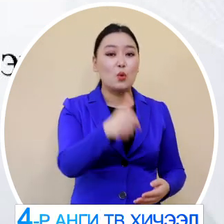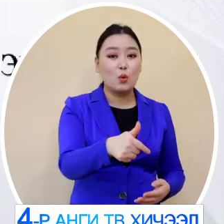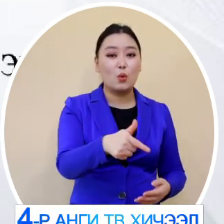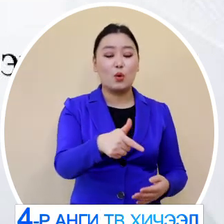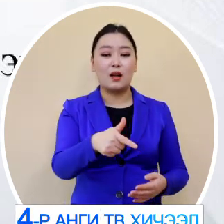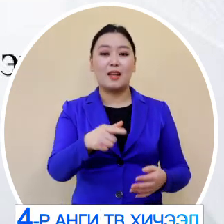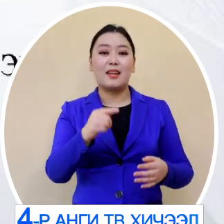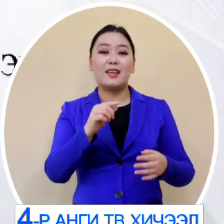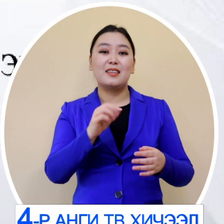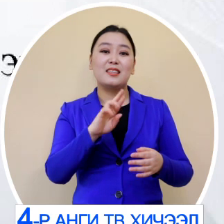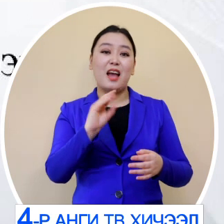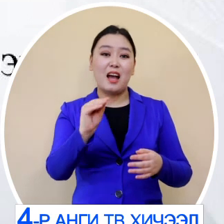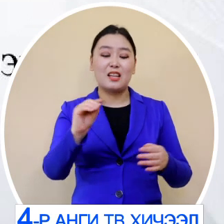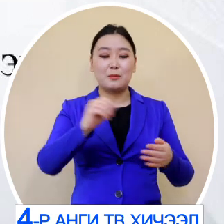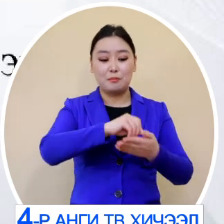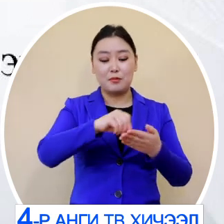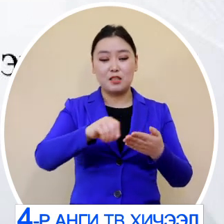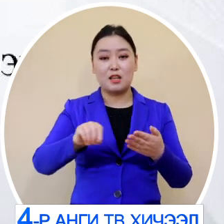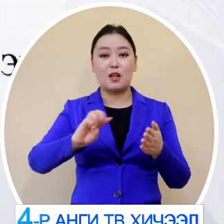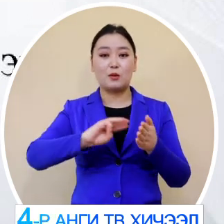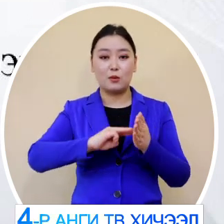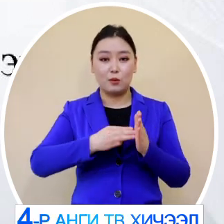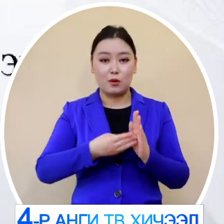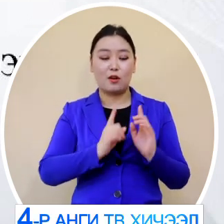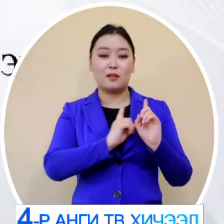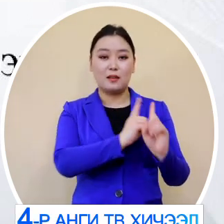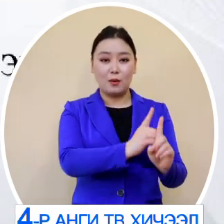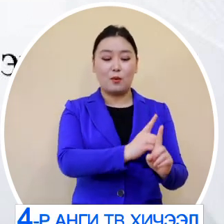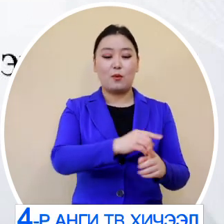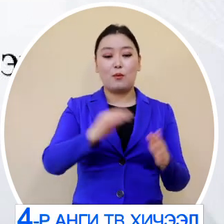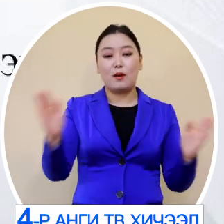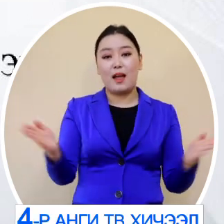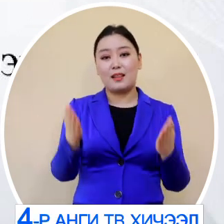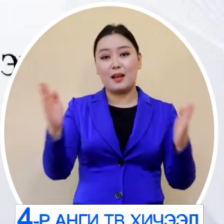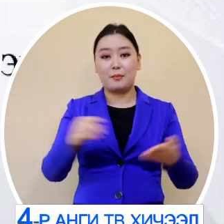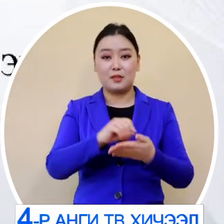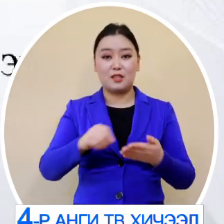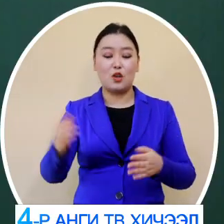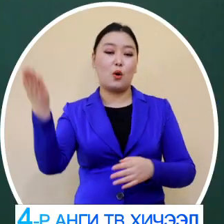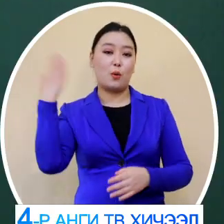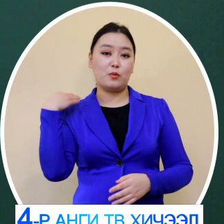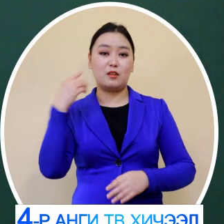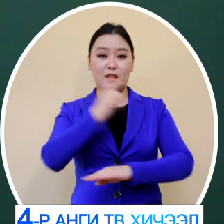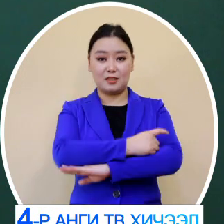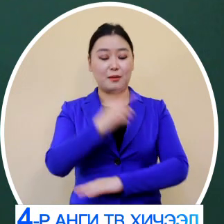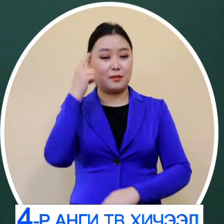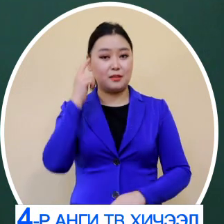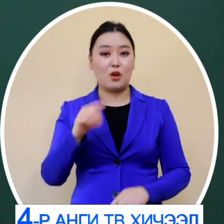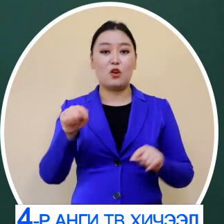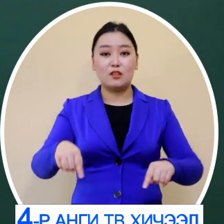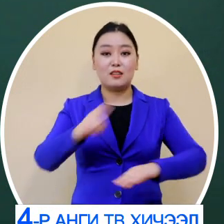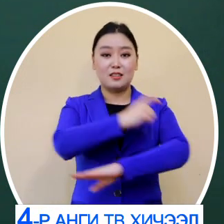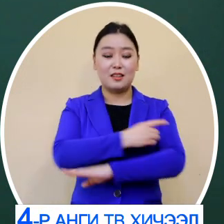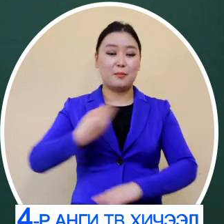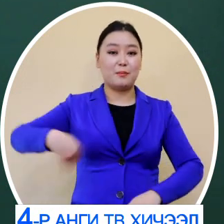бичгээ төлөвлөж за энэ хүү төлөвлөгөөнийхөө дагуу уриалгаа бичдгийг өмнөх хичээлүүдэрэ тань мэдсэн. За өнөөдрийн хичээлээр